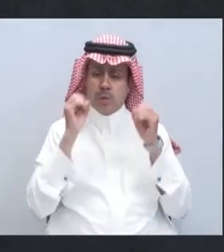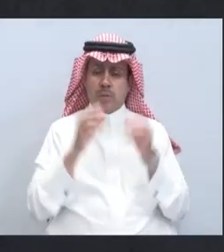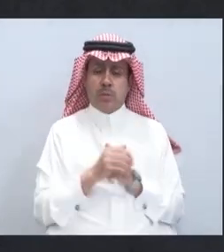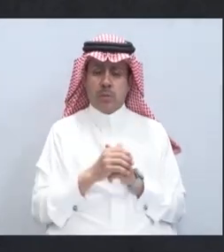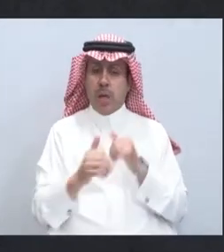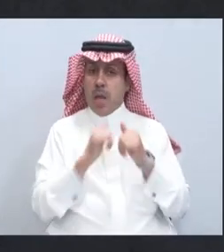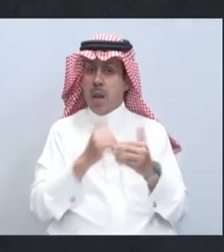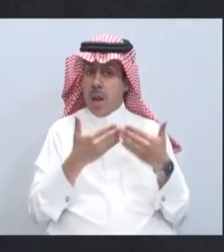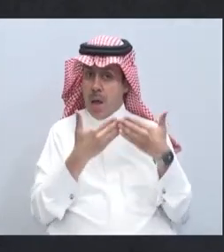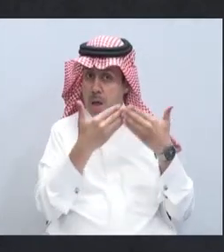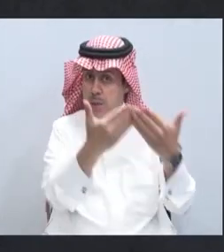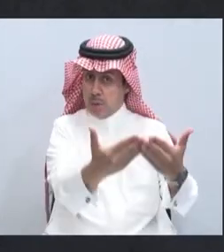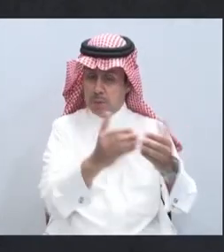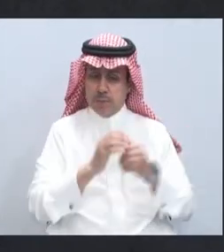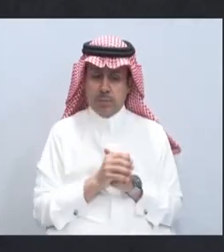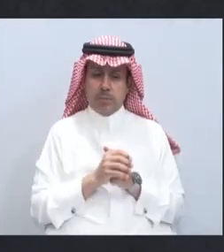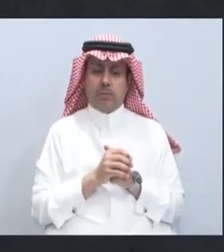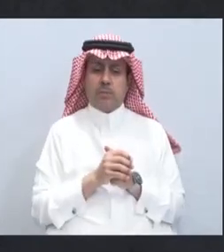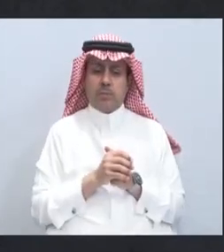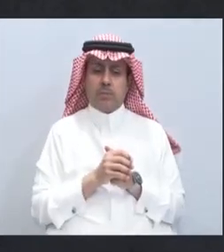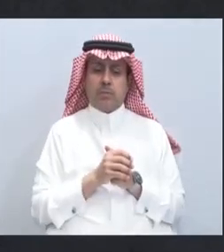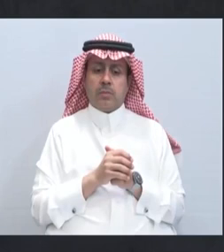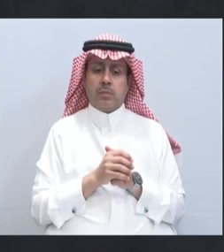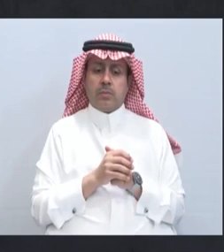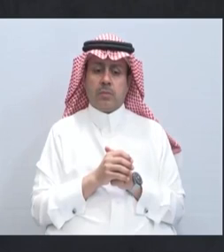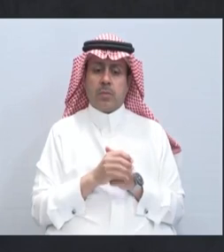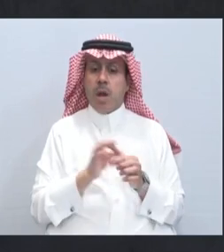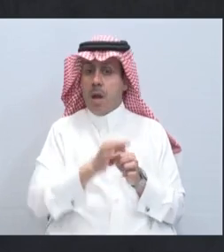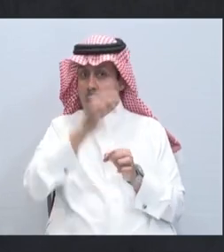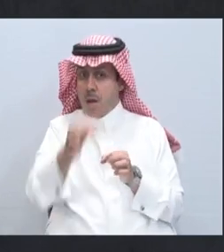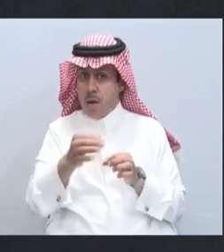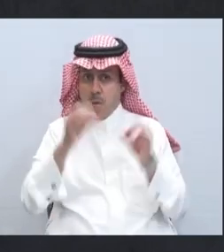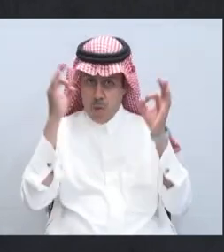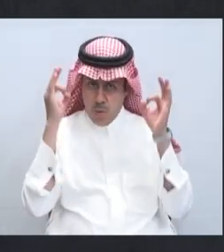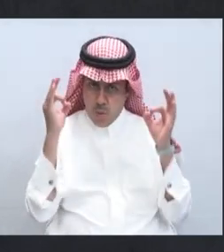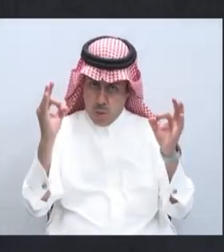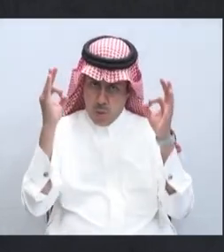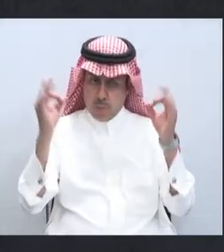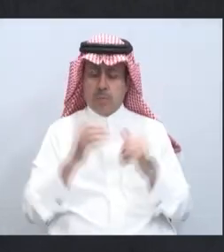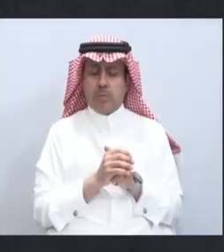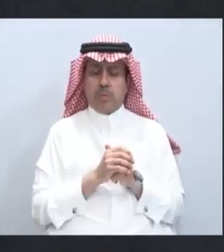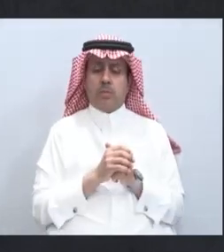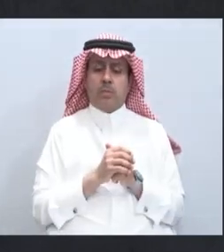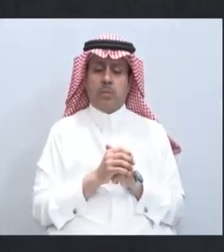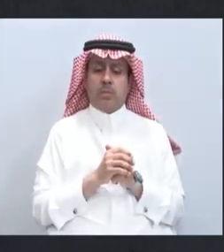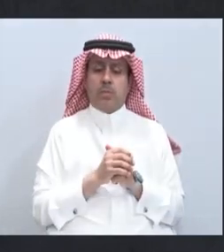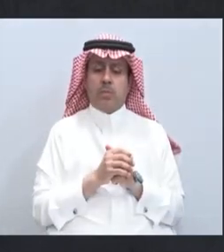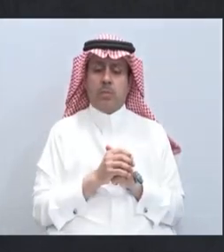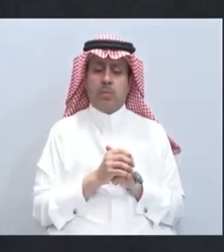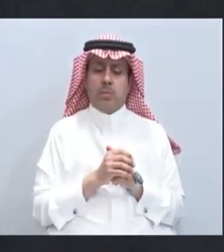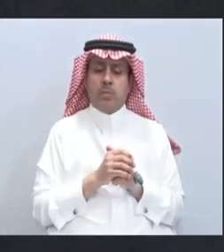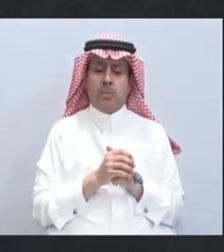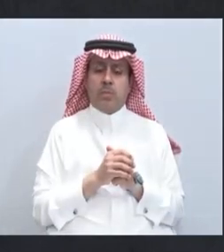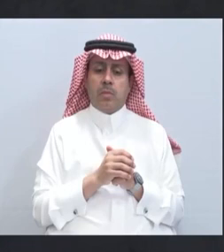الخدمات ايضا التي نقرت لنا نقله نوعيه سواء مثلا من